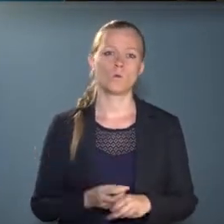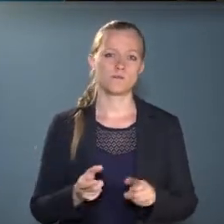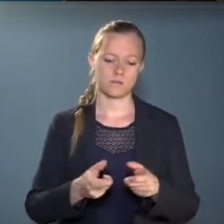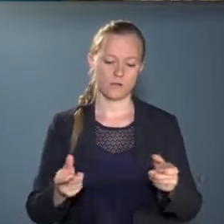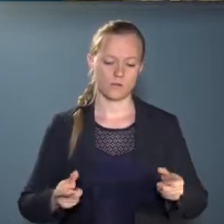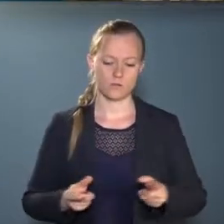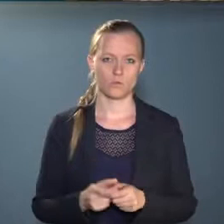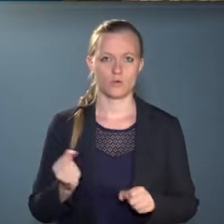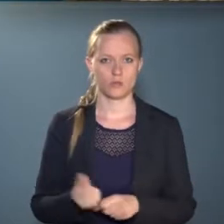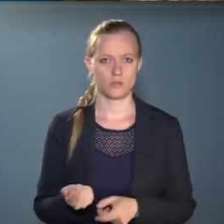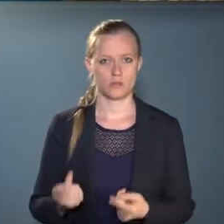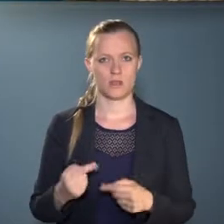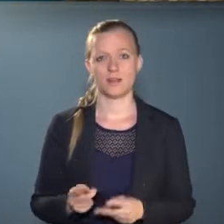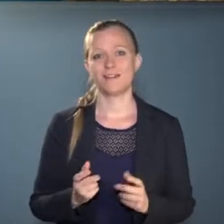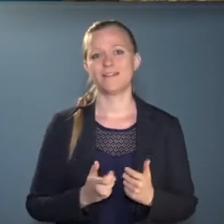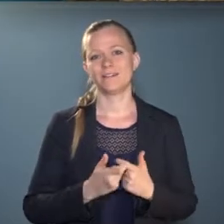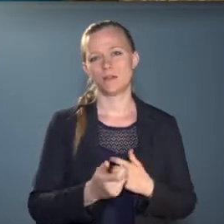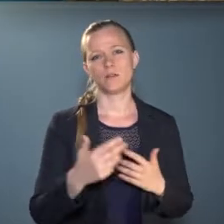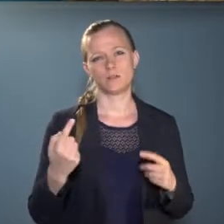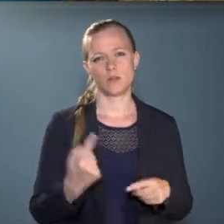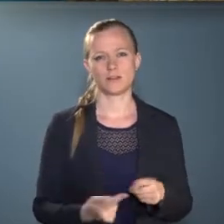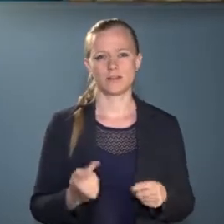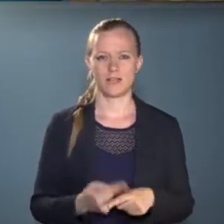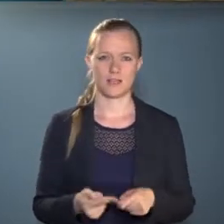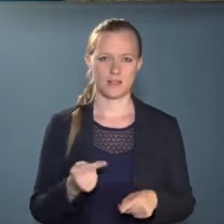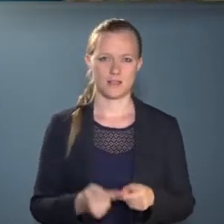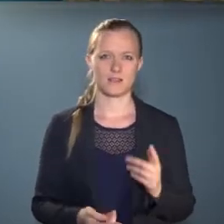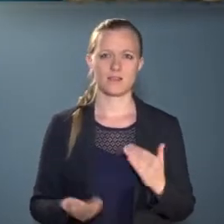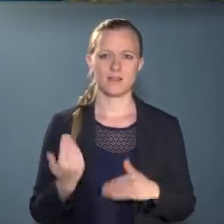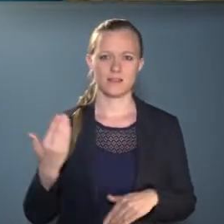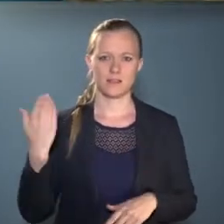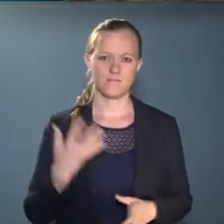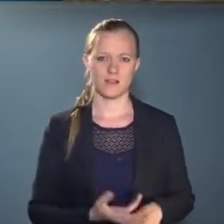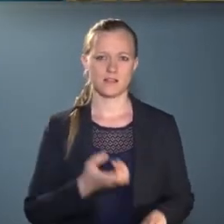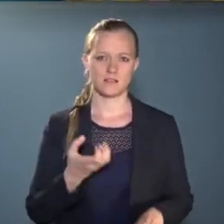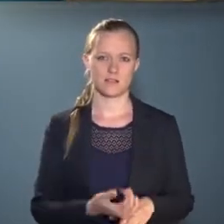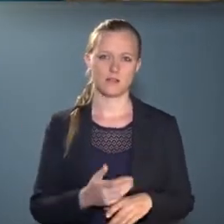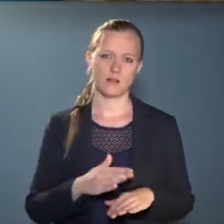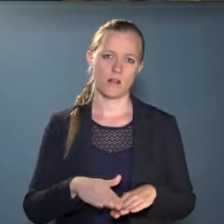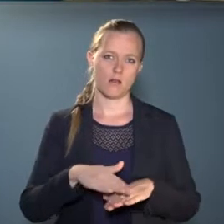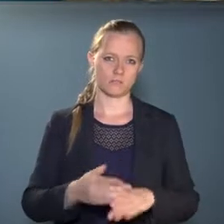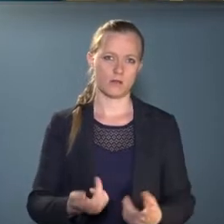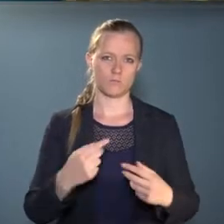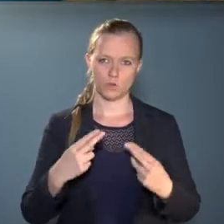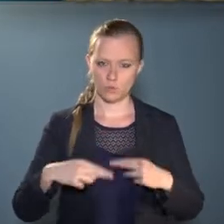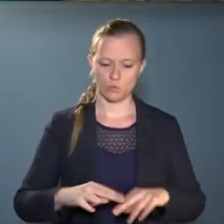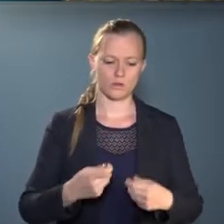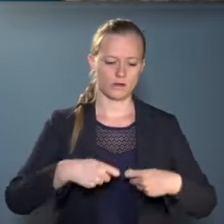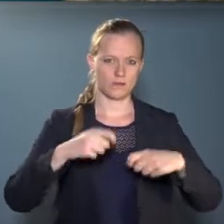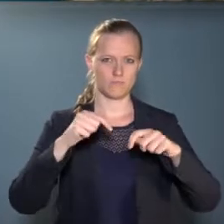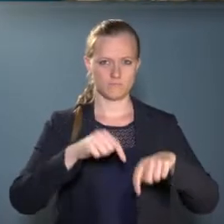fognak elkészülni. A járdák egy nagy része az a régen felszedett régi labburkolatból készülnek